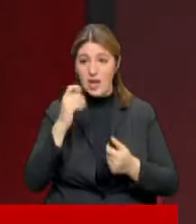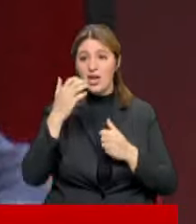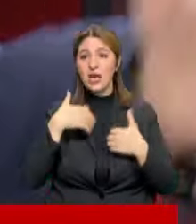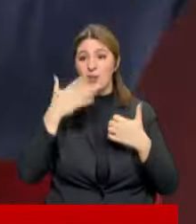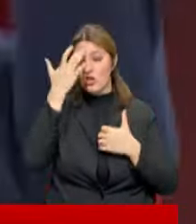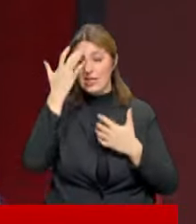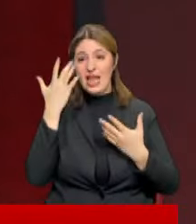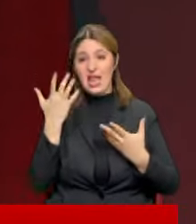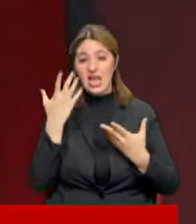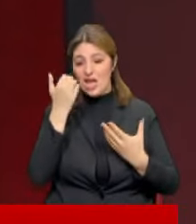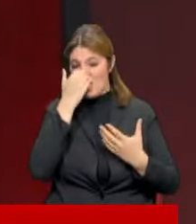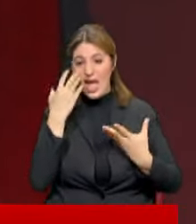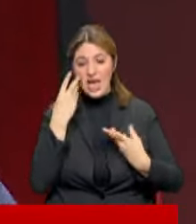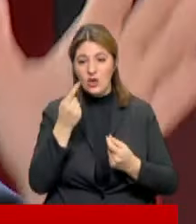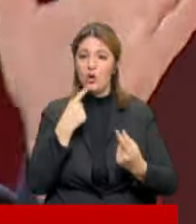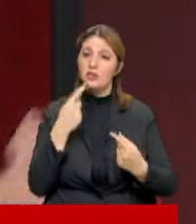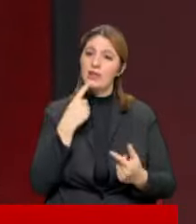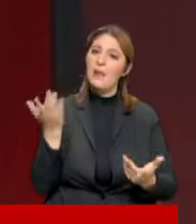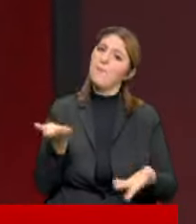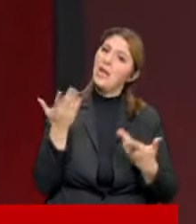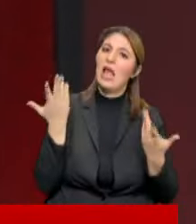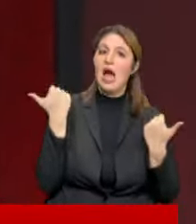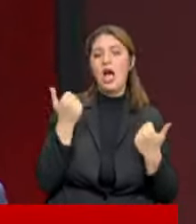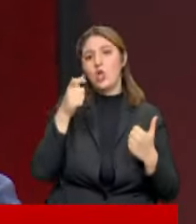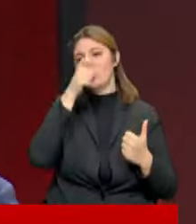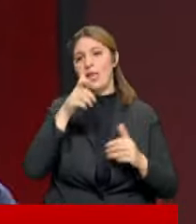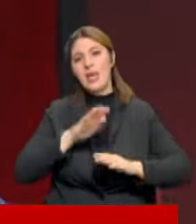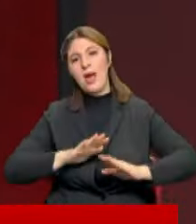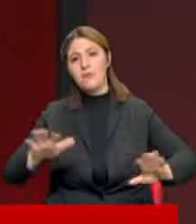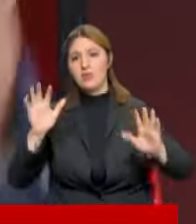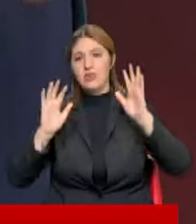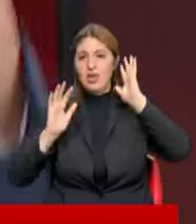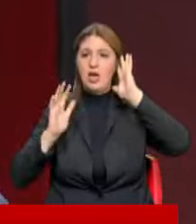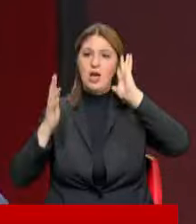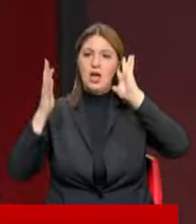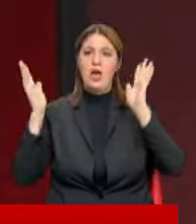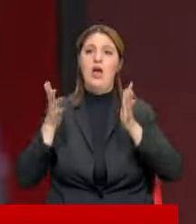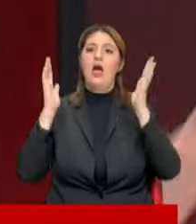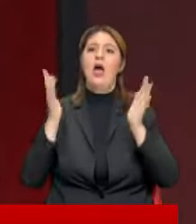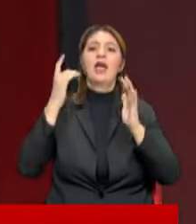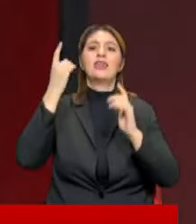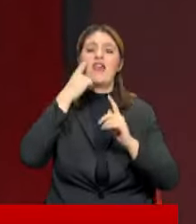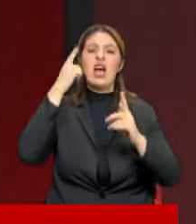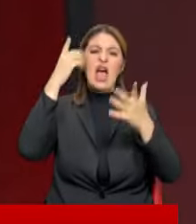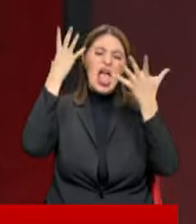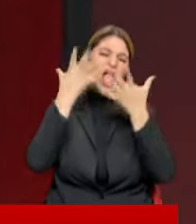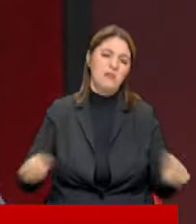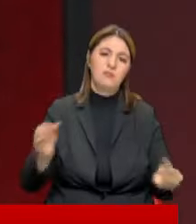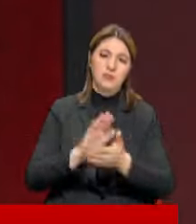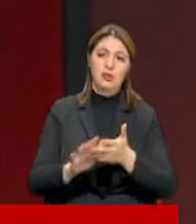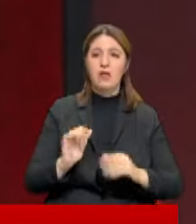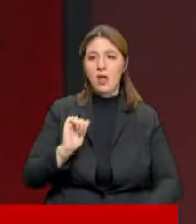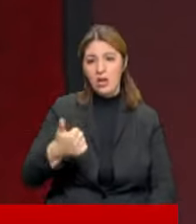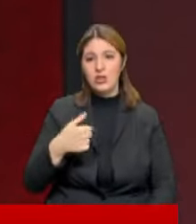Şehitler çiğnenerek konuşturuldu diyelim diyelim Türkiye diyelim tamamen zirveye çıktı Devlet aklın yokluğu ve